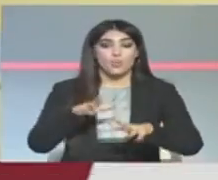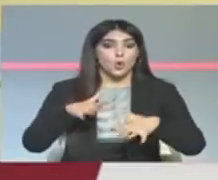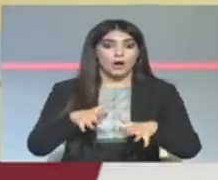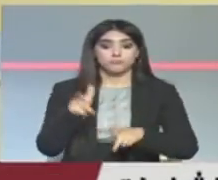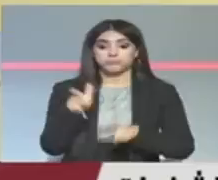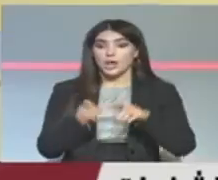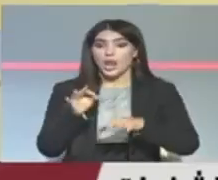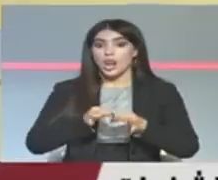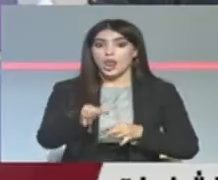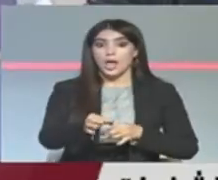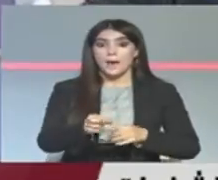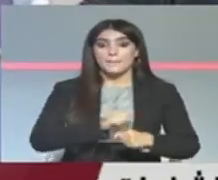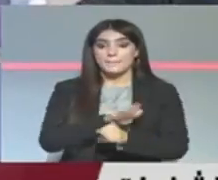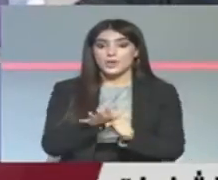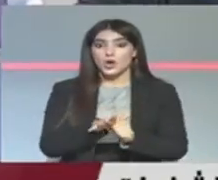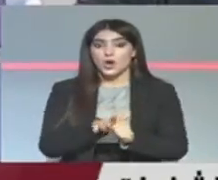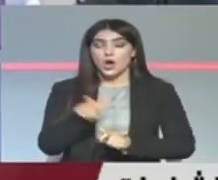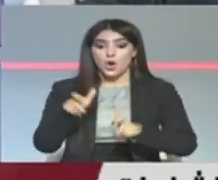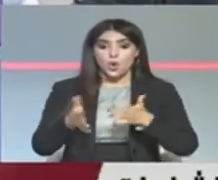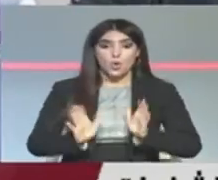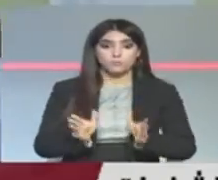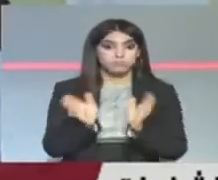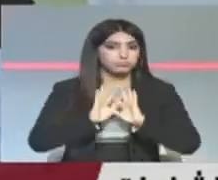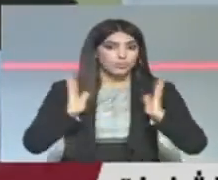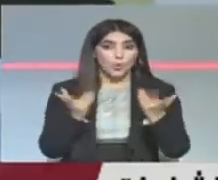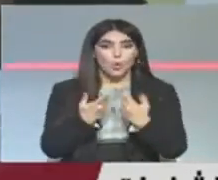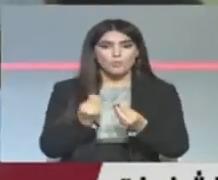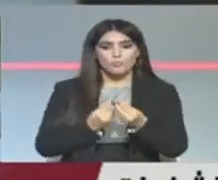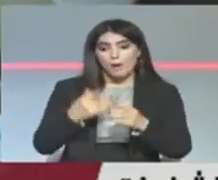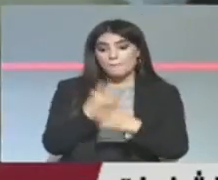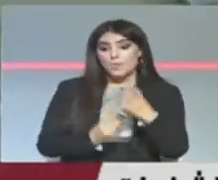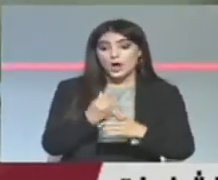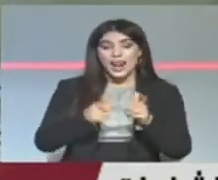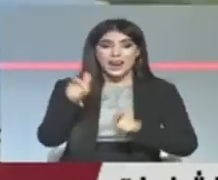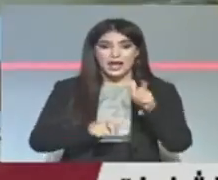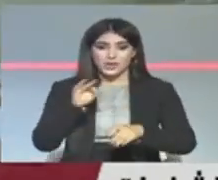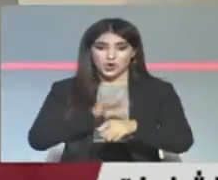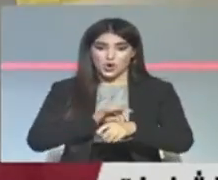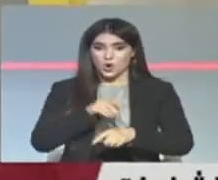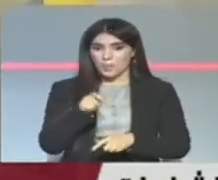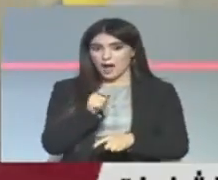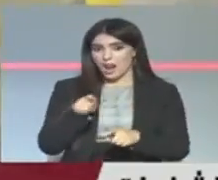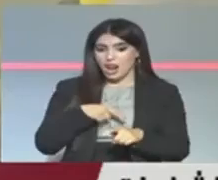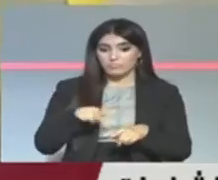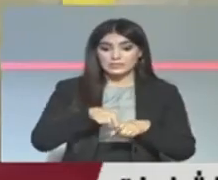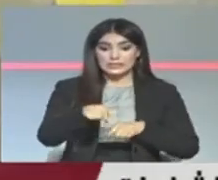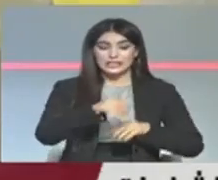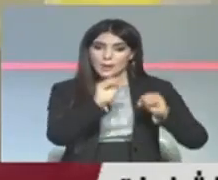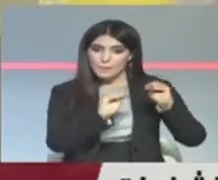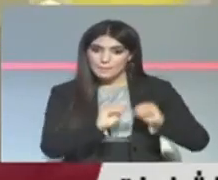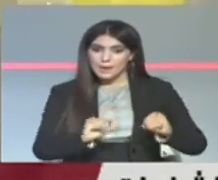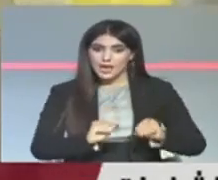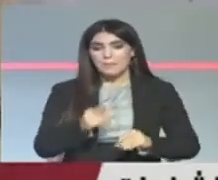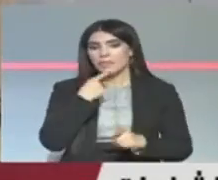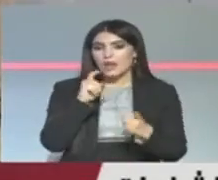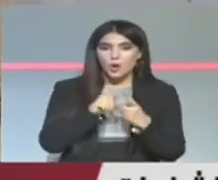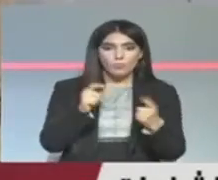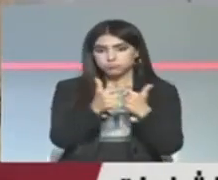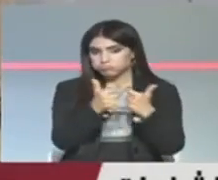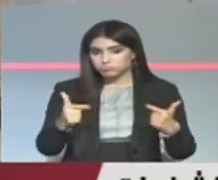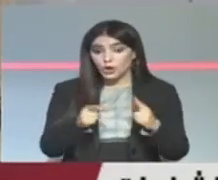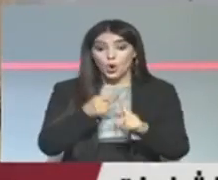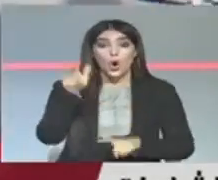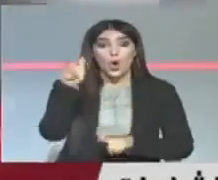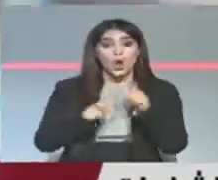العدوى بفيروس كورونا المستشفيات العموميه تشهد عزوف المرضى العديدين لمتابعه وضعهم الصحي والاطباء يحذرون